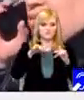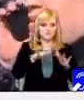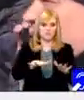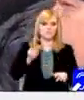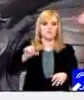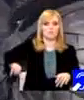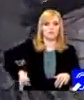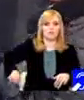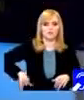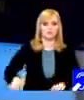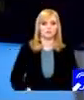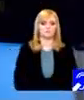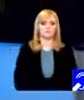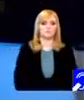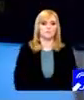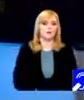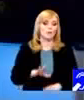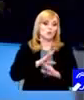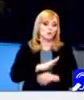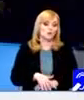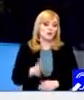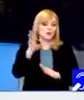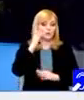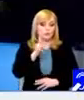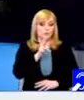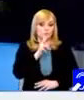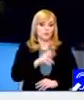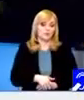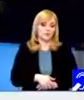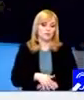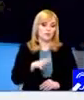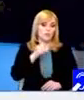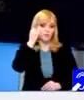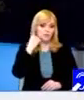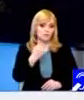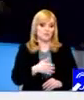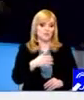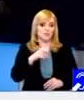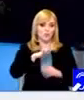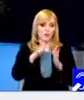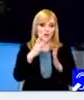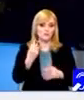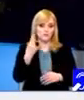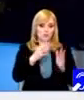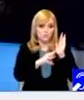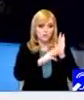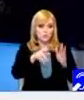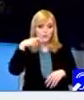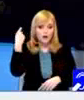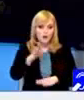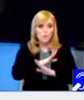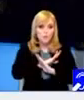de huliganism. A murit pentru că a dormit cu țigara aprinsă. O bătrână din orașul Edineț, în vârstă de 88 de ani, a murit